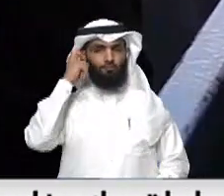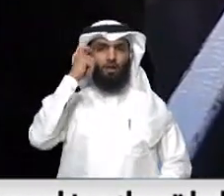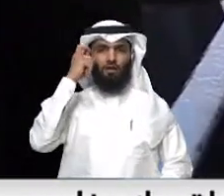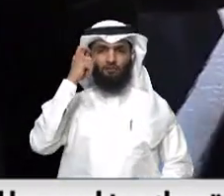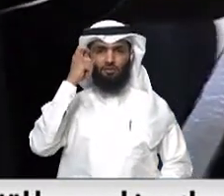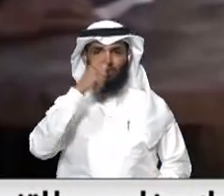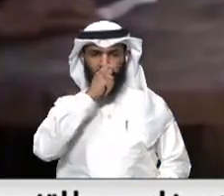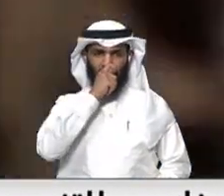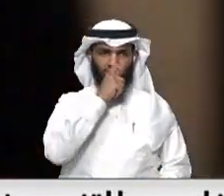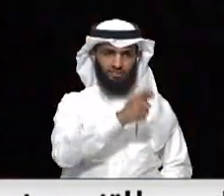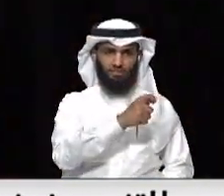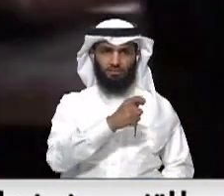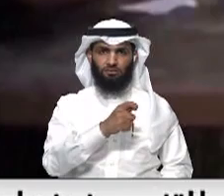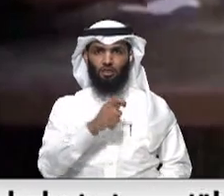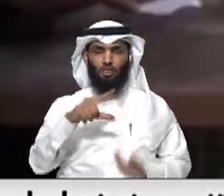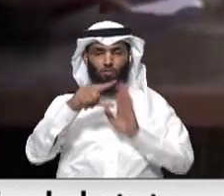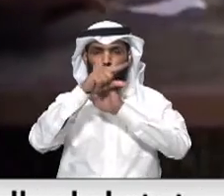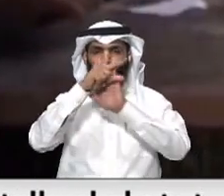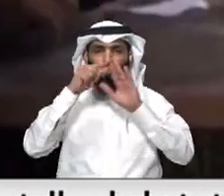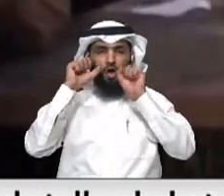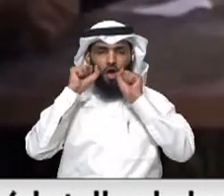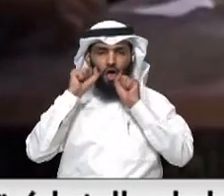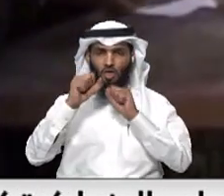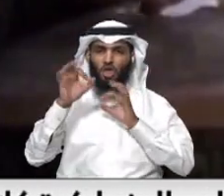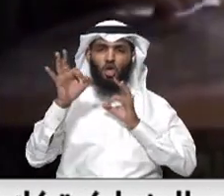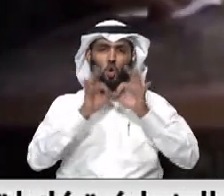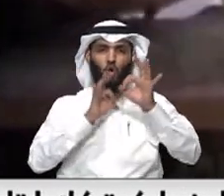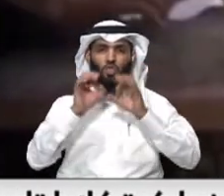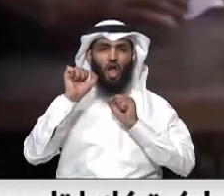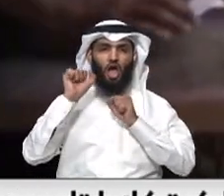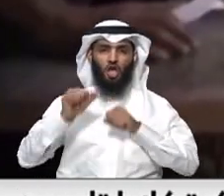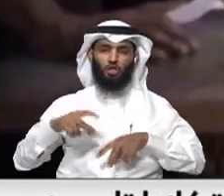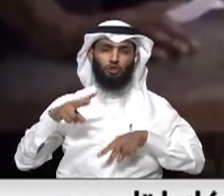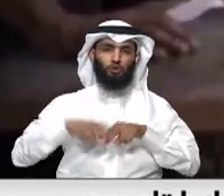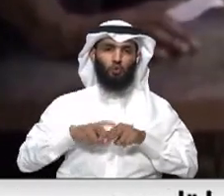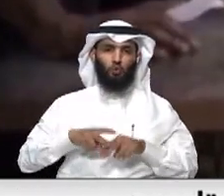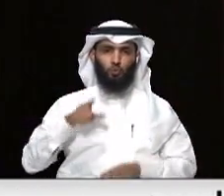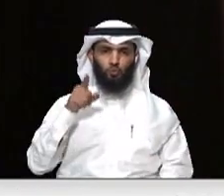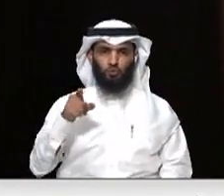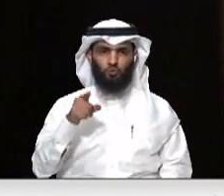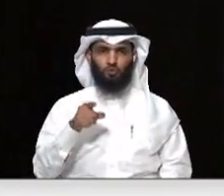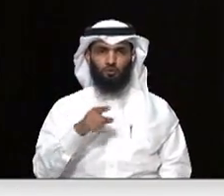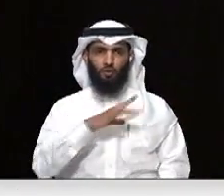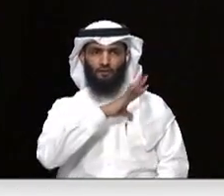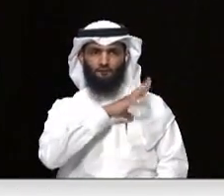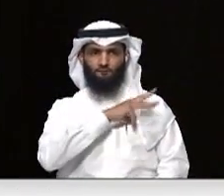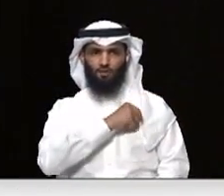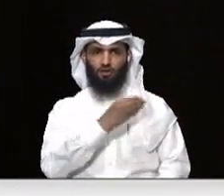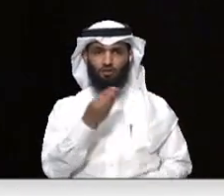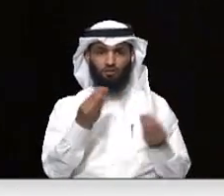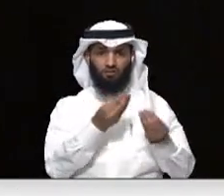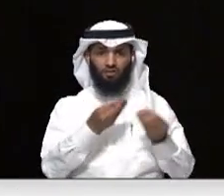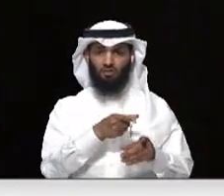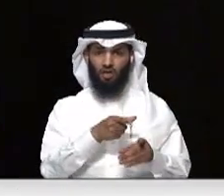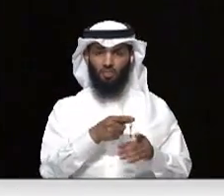شعاره فاذا كان الناس العاديون هم طريقه فالناس لا ينتهون